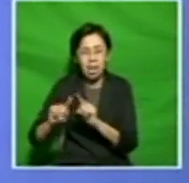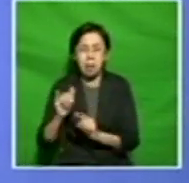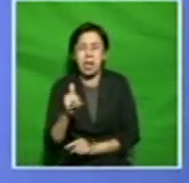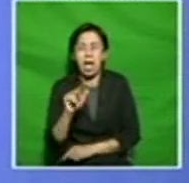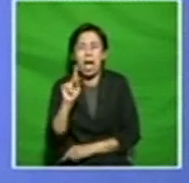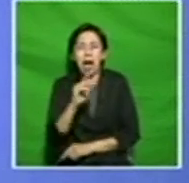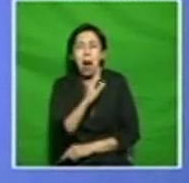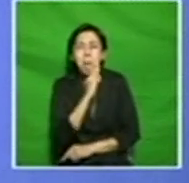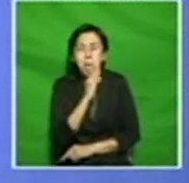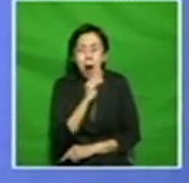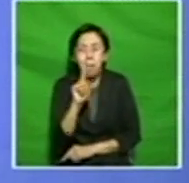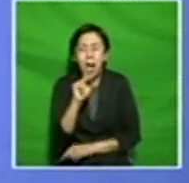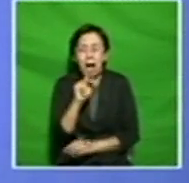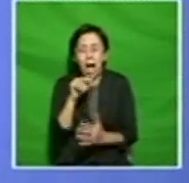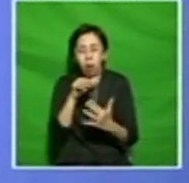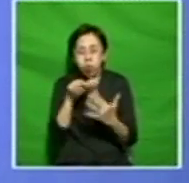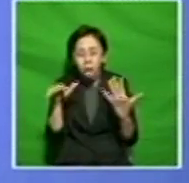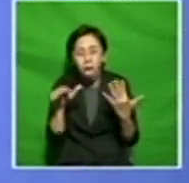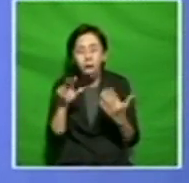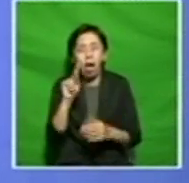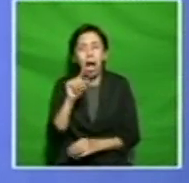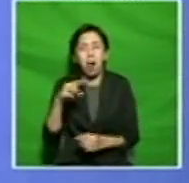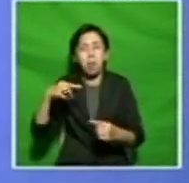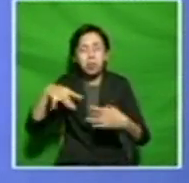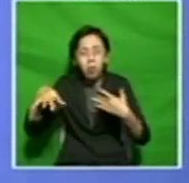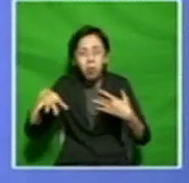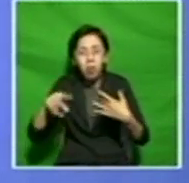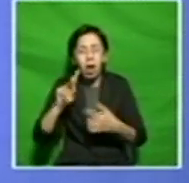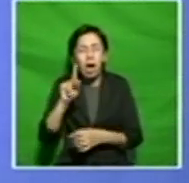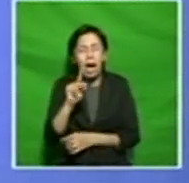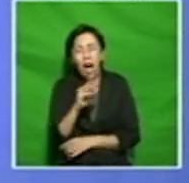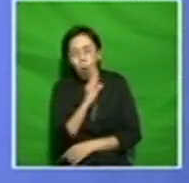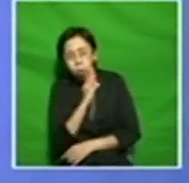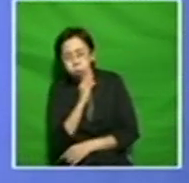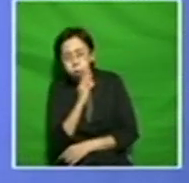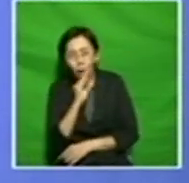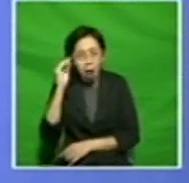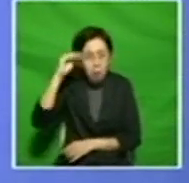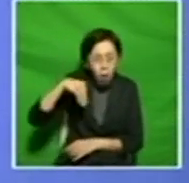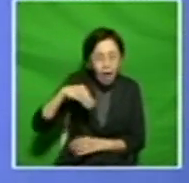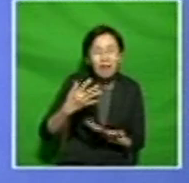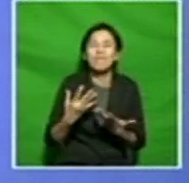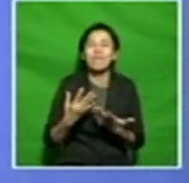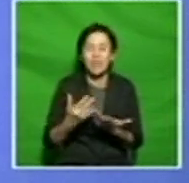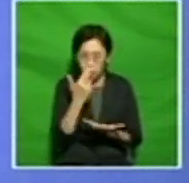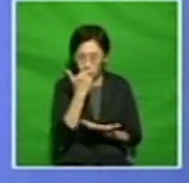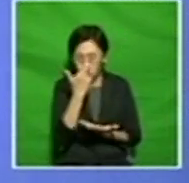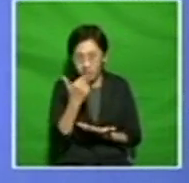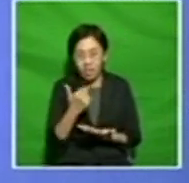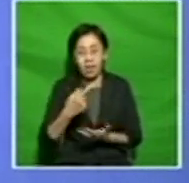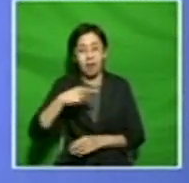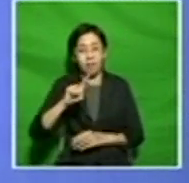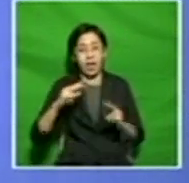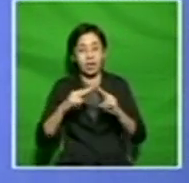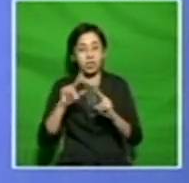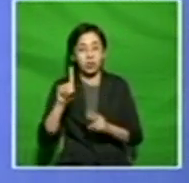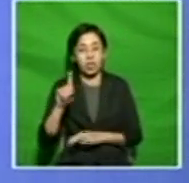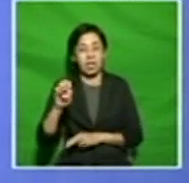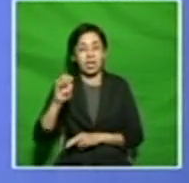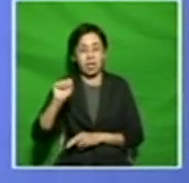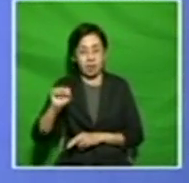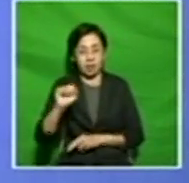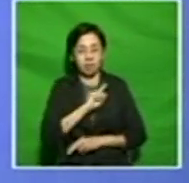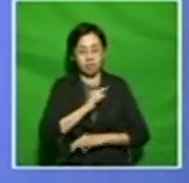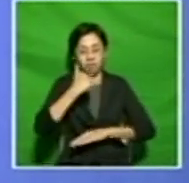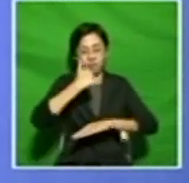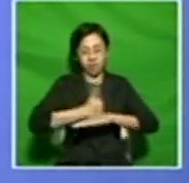หรือการบิดเบือนตรงนี้ท่านต้องระมัดระวังเพราะฉะนั้นจึงตั้งท่านปลัดกระทรวงดิจิทัลเพื่อเศรษฐกิจและสังคมเป็นหั